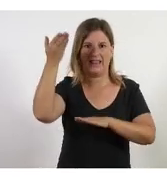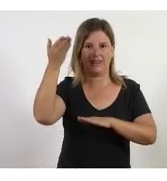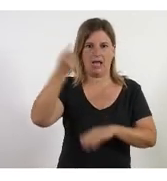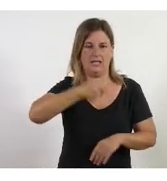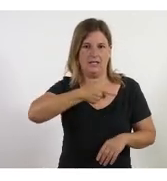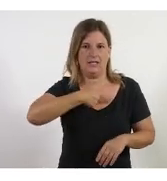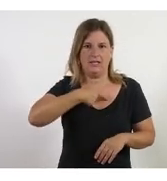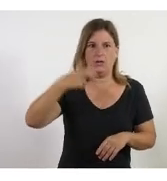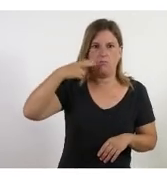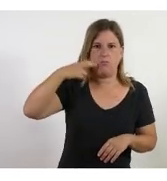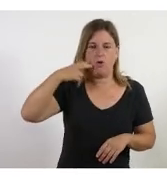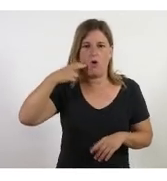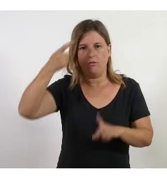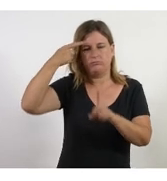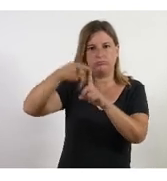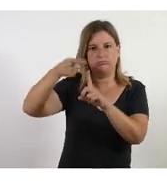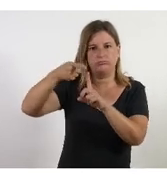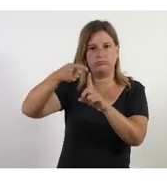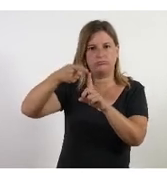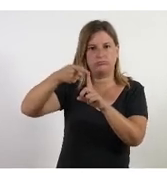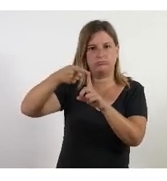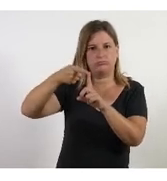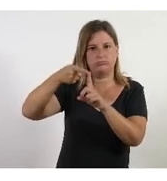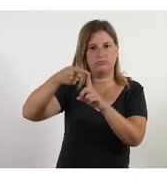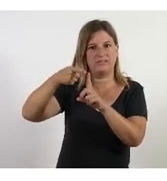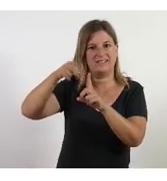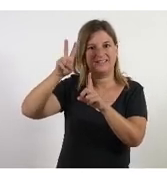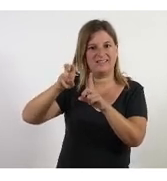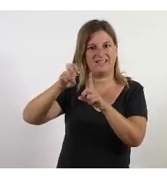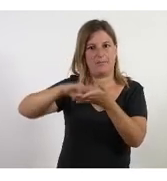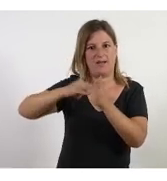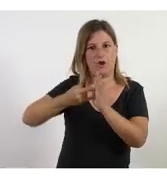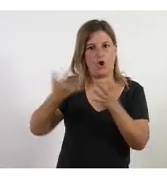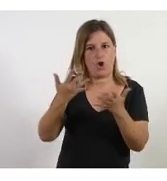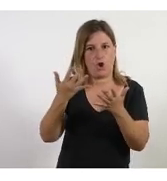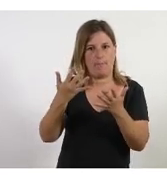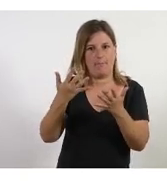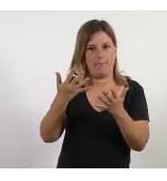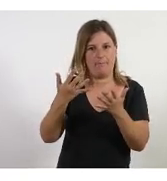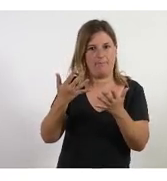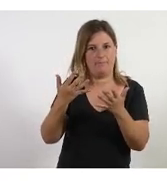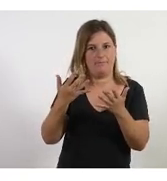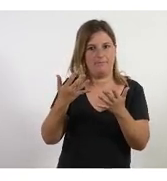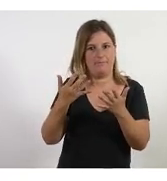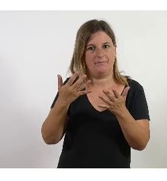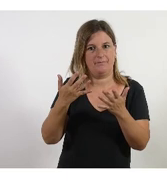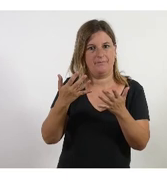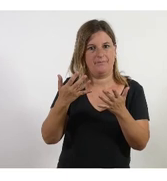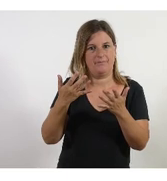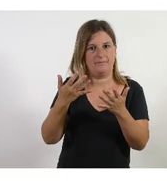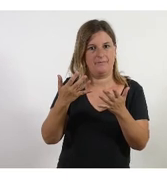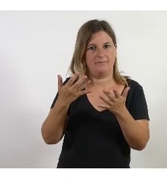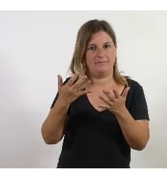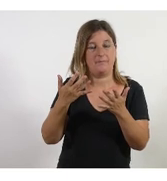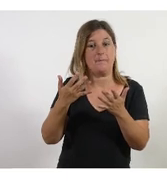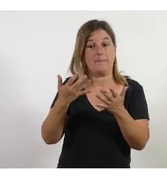i que està molt focalitzat en el que té que fer, el que li estem passant de